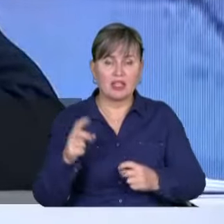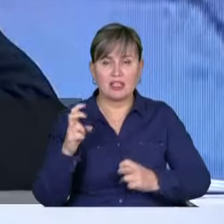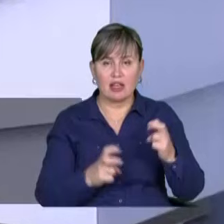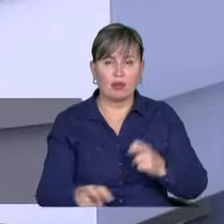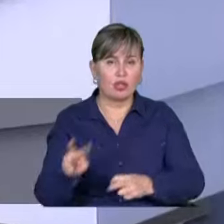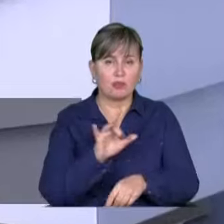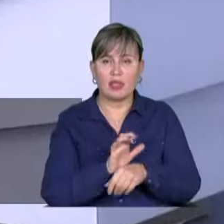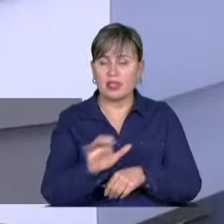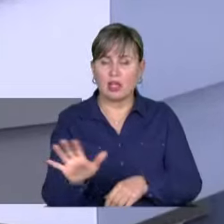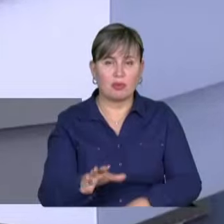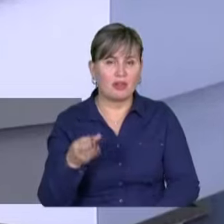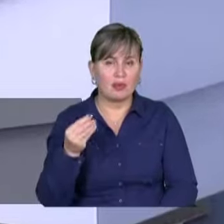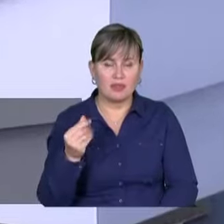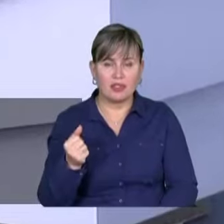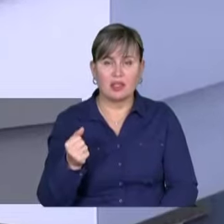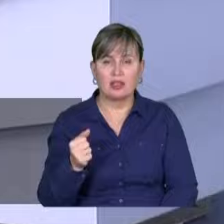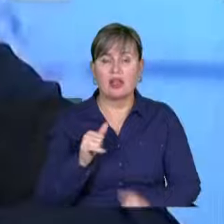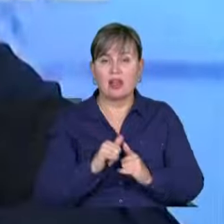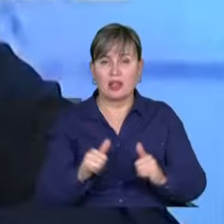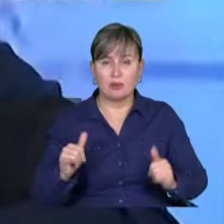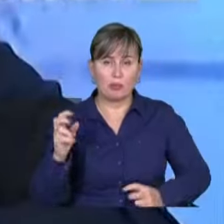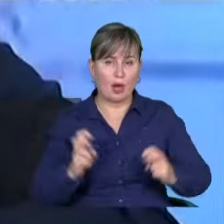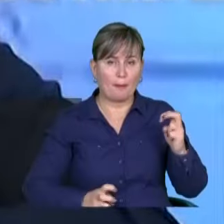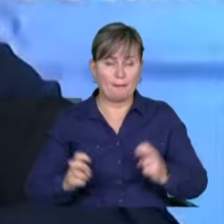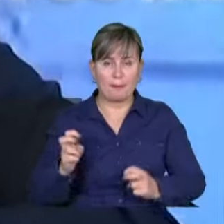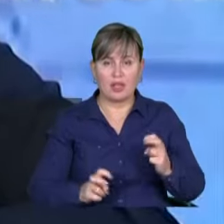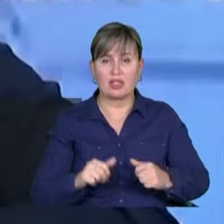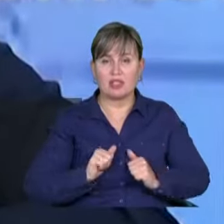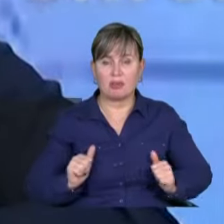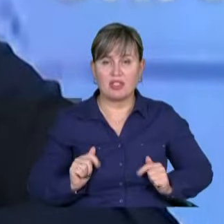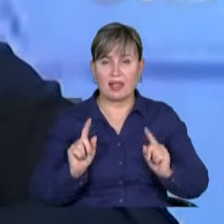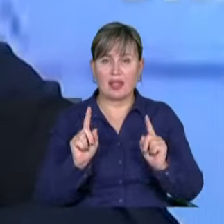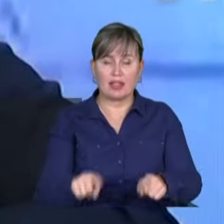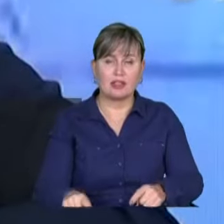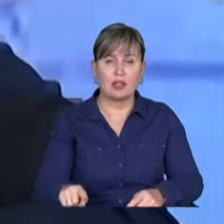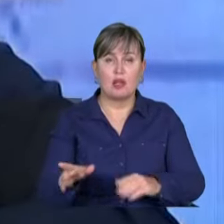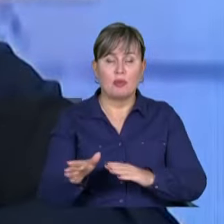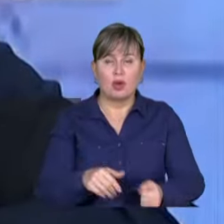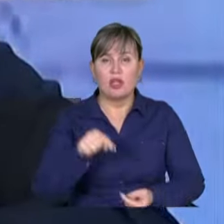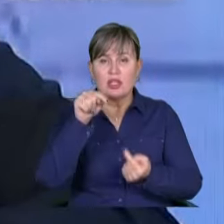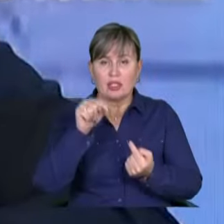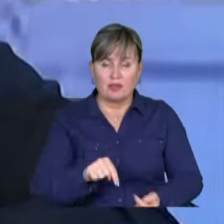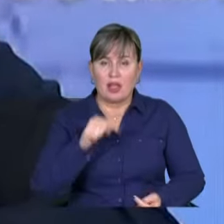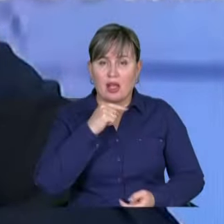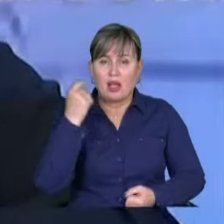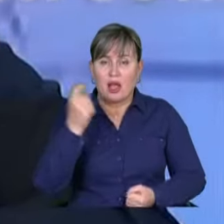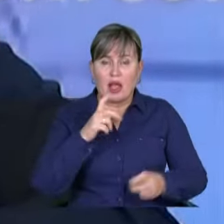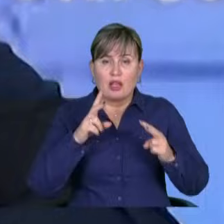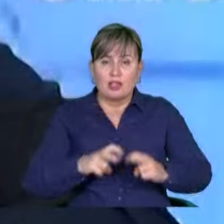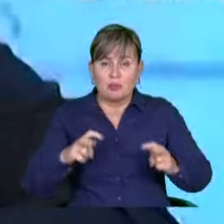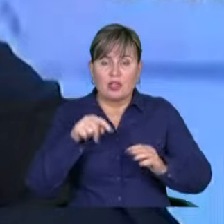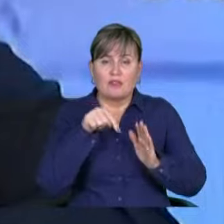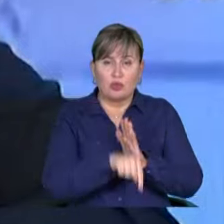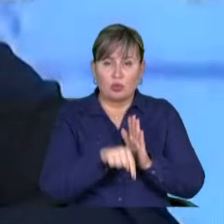не направляем деньги. Рассматривается фондом развития промышленности самостоятельно. То есть проходят соответствующие экономические экспертизы там